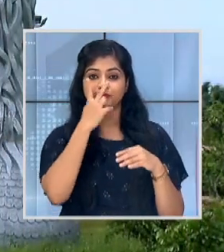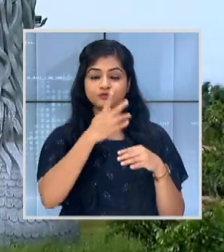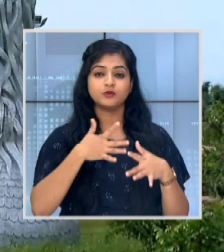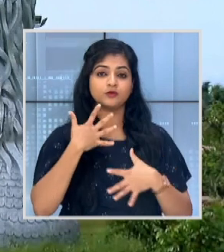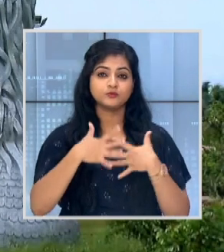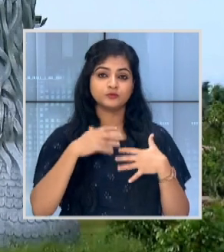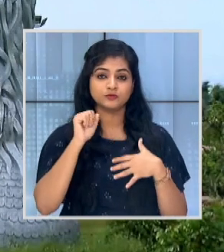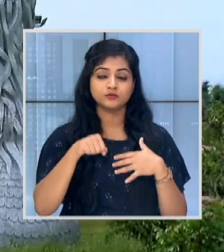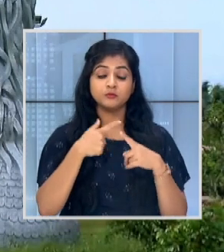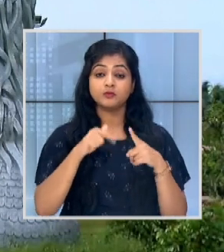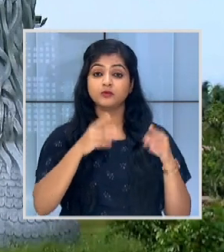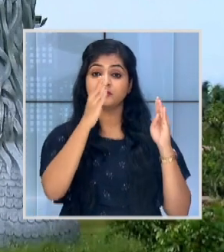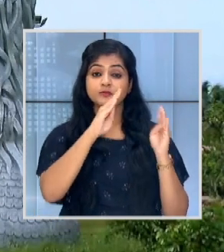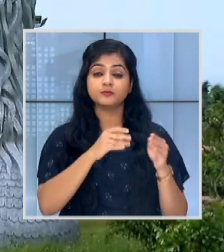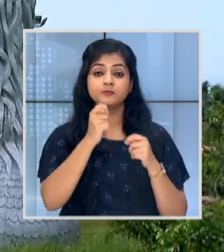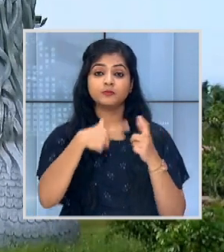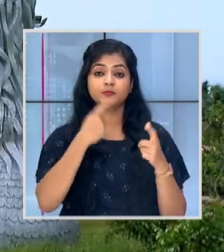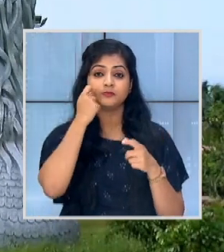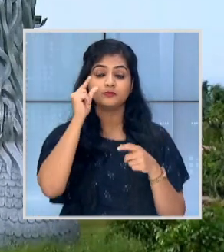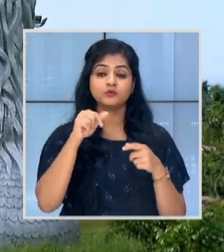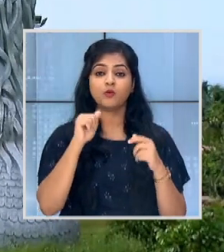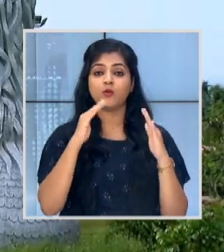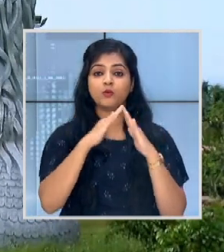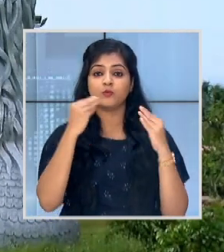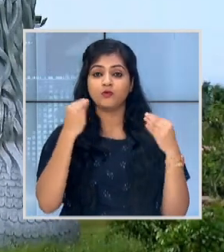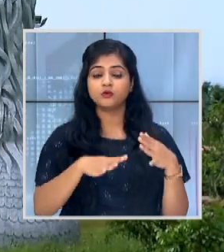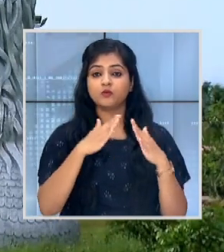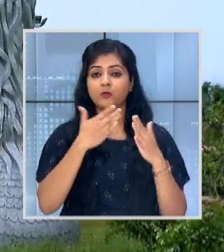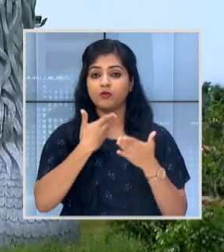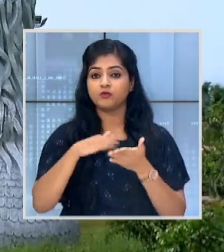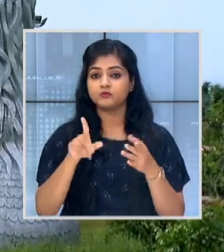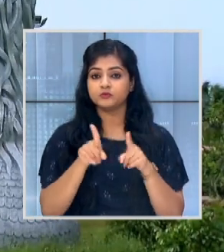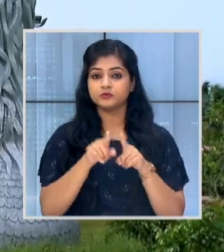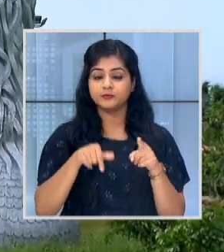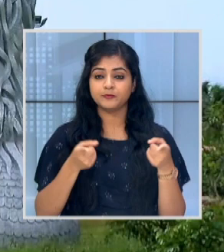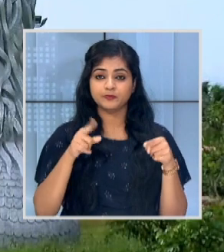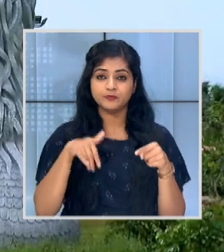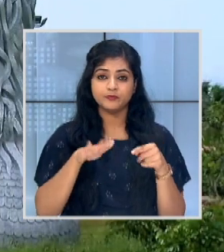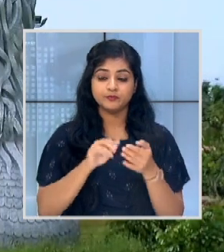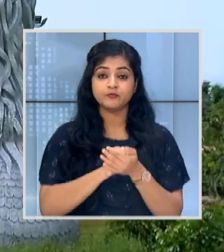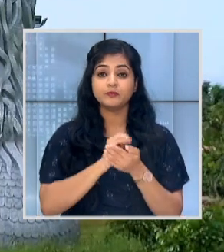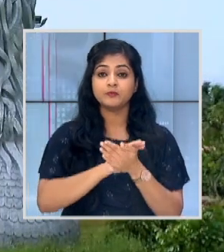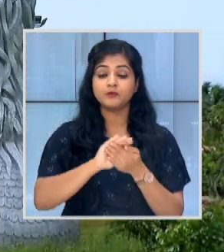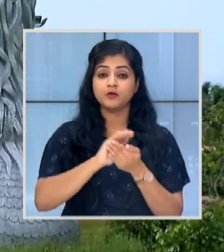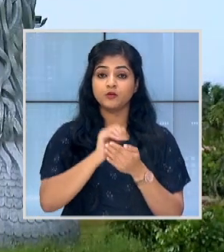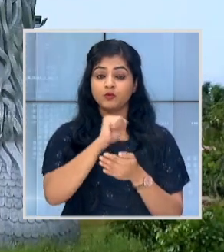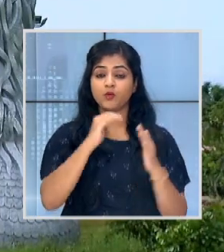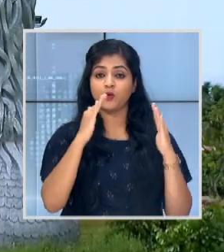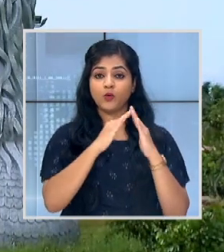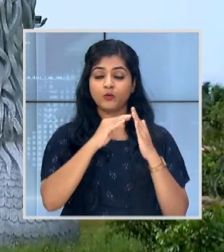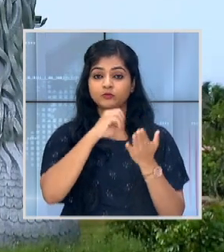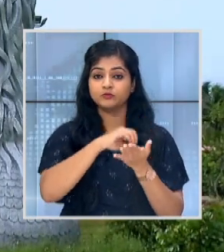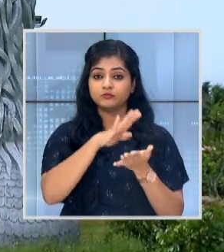ആനന്ദിക്കുന്നു. പക്ഷേ അതിൻ്റെ ശില്പി ഇപ്പോൾ വീട് വിട്ട് കുടിയിറക്കപ്പെടുന്ന വഴി അവസ്ഥയിലേക്ക് എത്തിയിരിക്കുന്നു. ബാങ്ക് വീടും സ്ഥലവും ജപ്തി